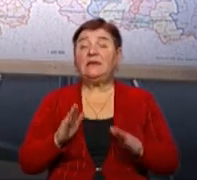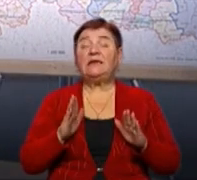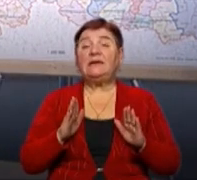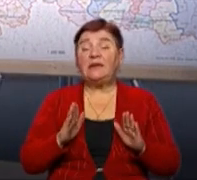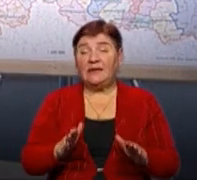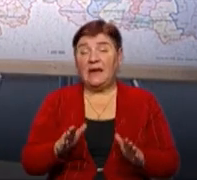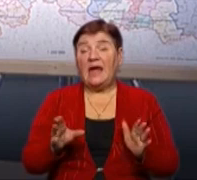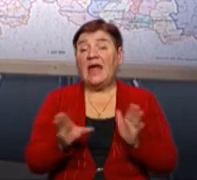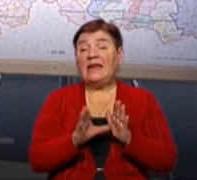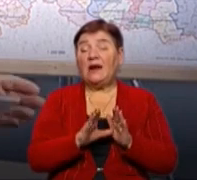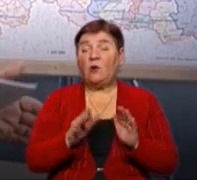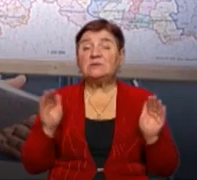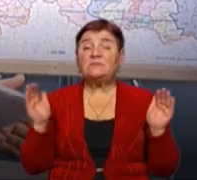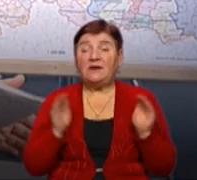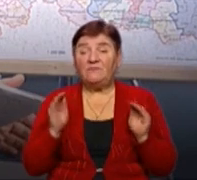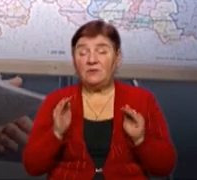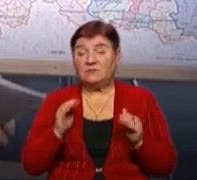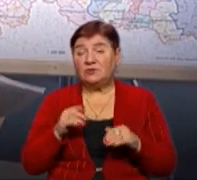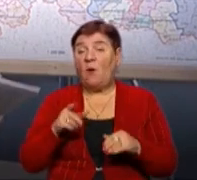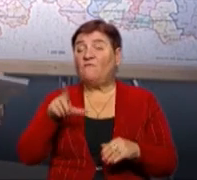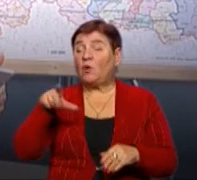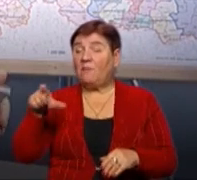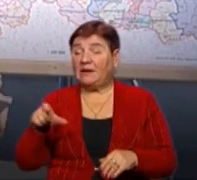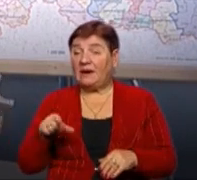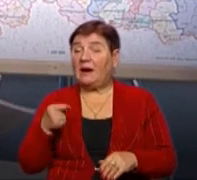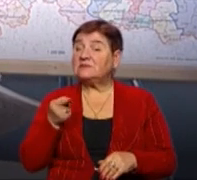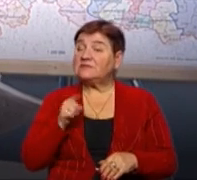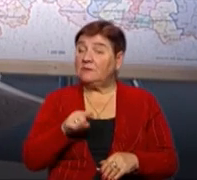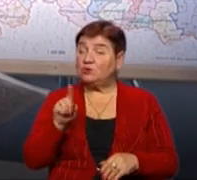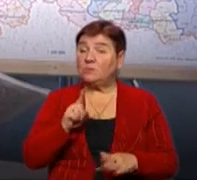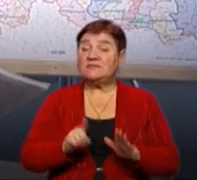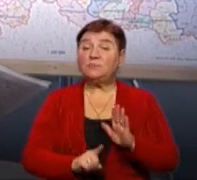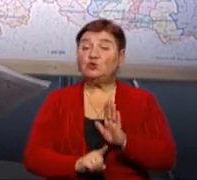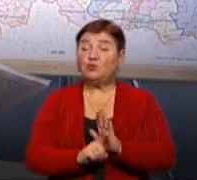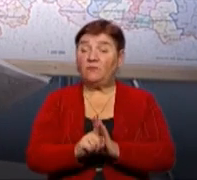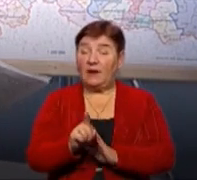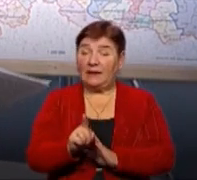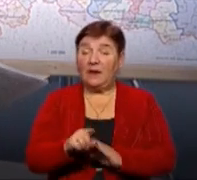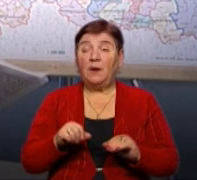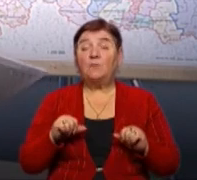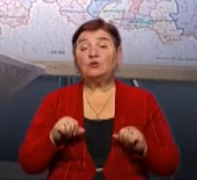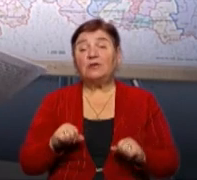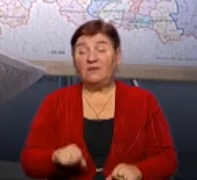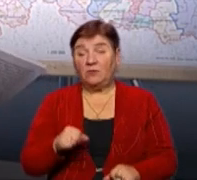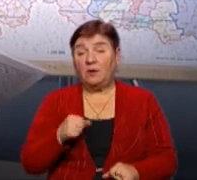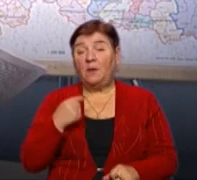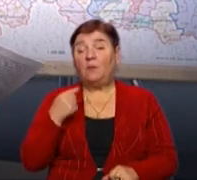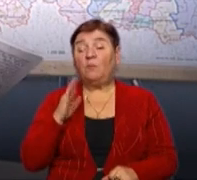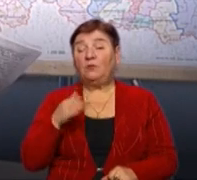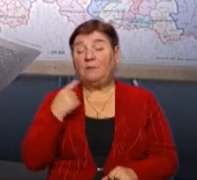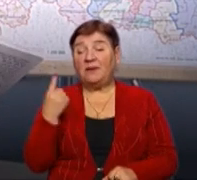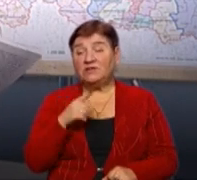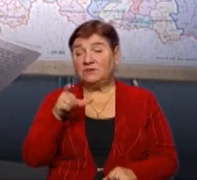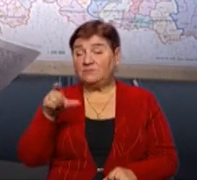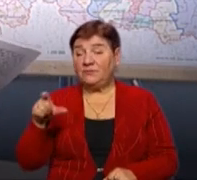тільки, наприклад, з енергоощадністю, енергоефективністю в громадах, а з тим, щоб ми започаткували, і, можливо, це теж буде вперше в Україні,